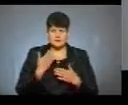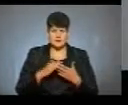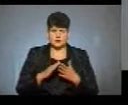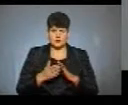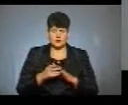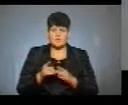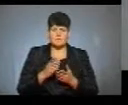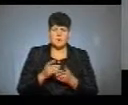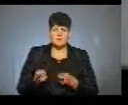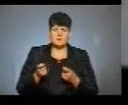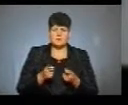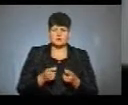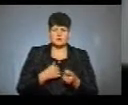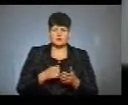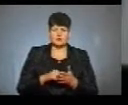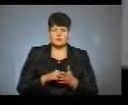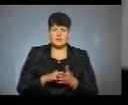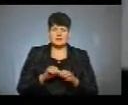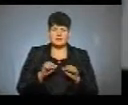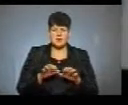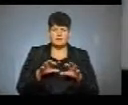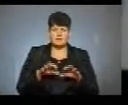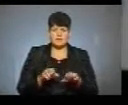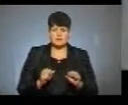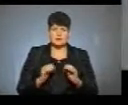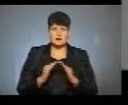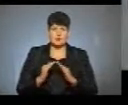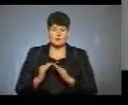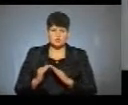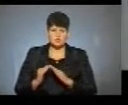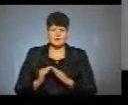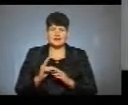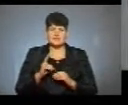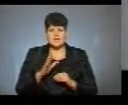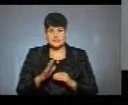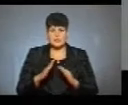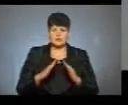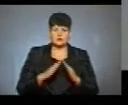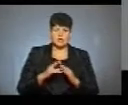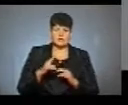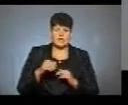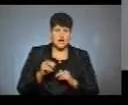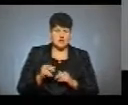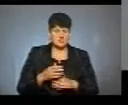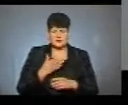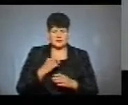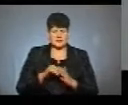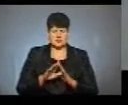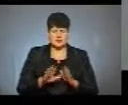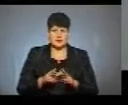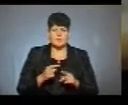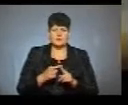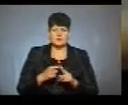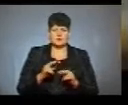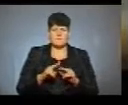має принести до нас документ на право власності на помешкання, там квартира, будинок, дача, немає значення, і плюс паспорт